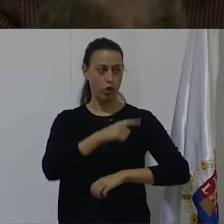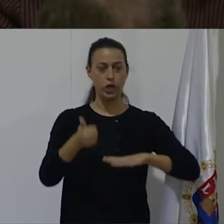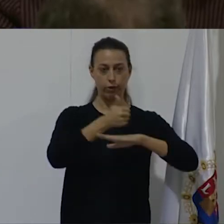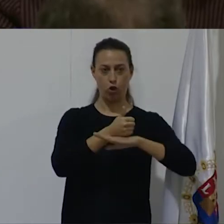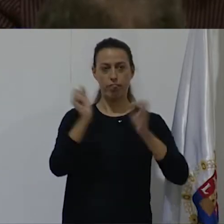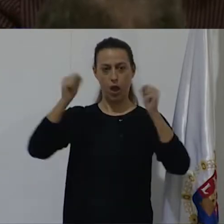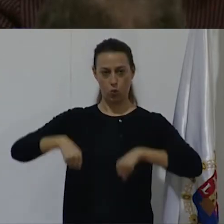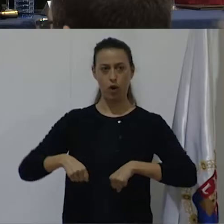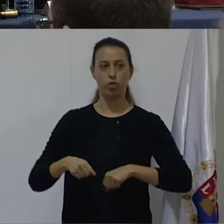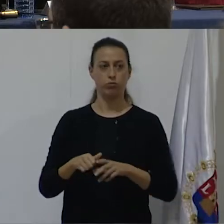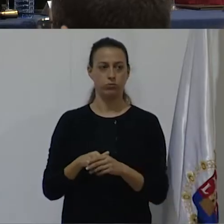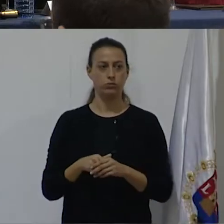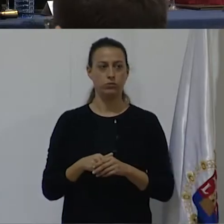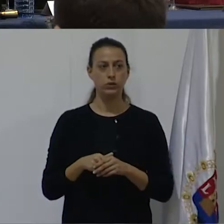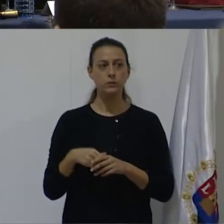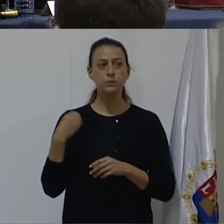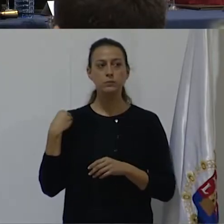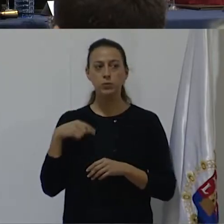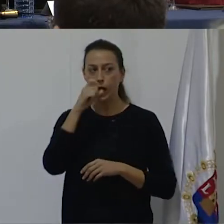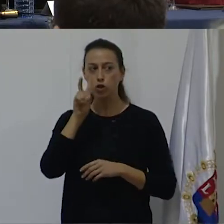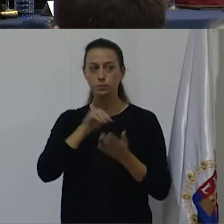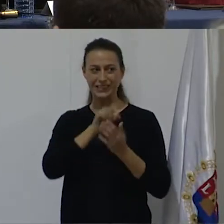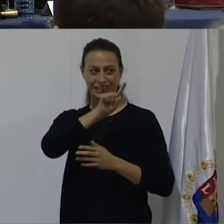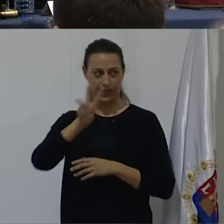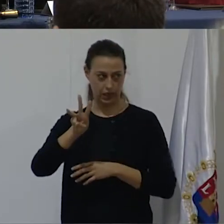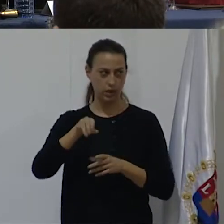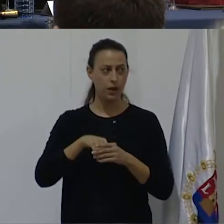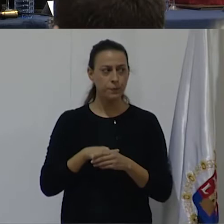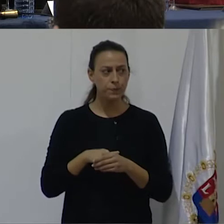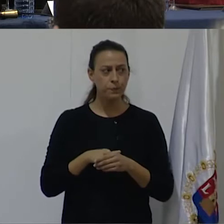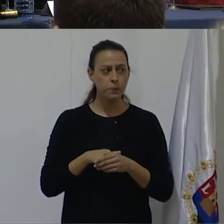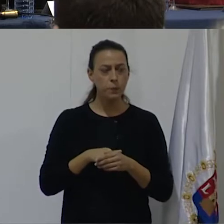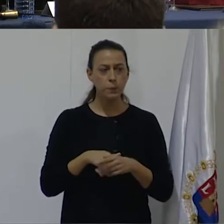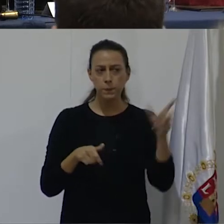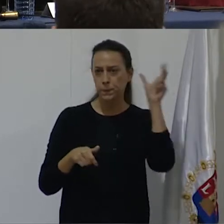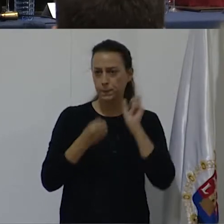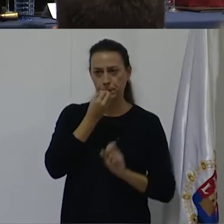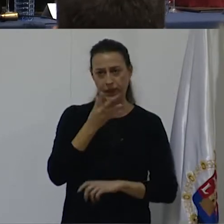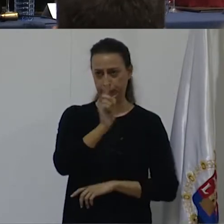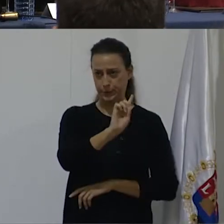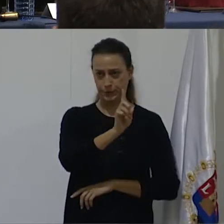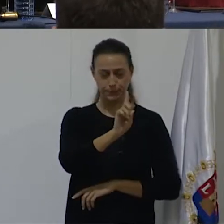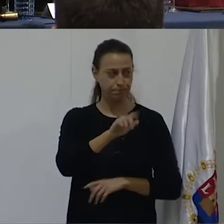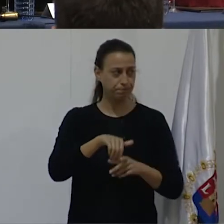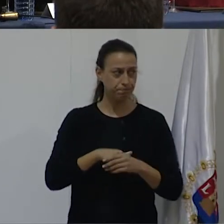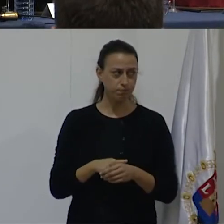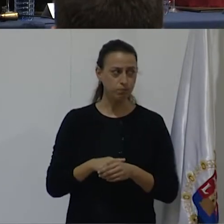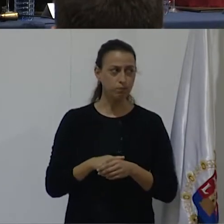de 2013. Que el senyor Andrés Martínez Medina faci la laudatio del candidat.